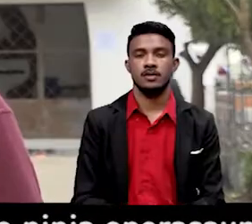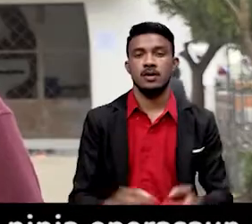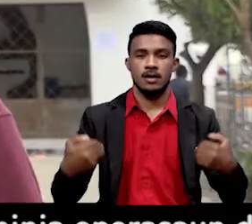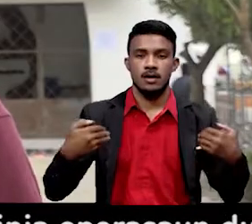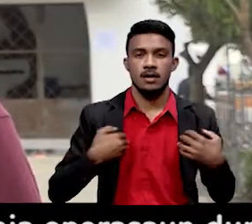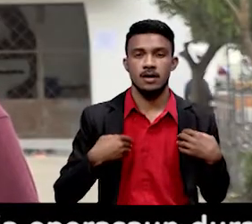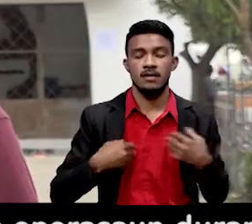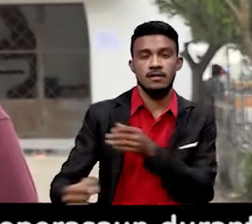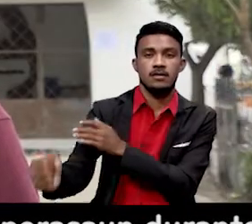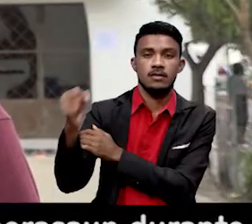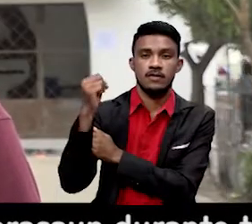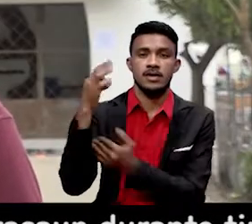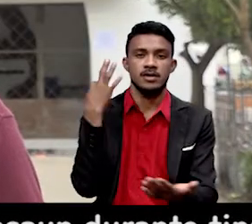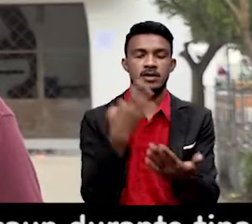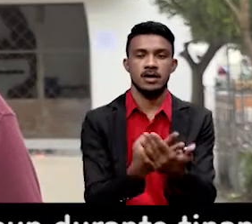equipe financeira,